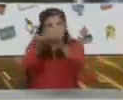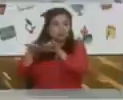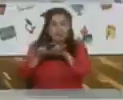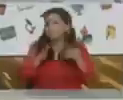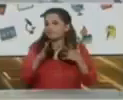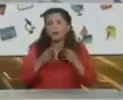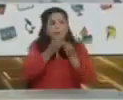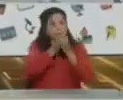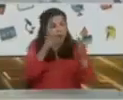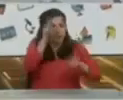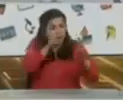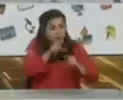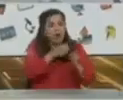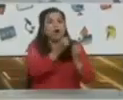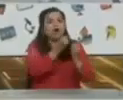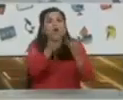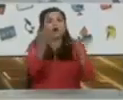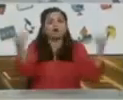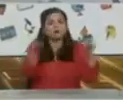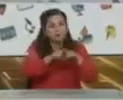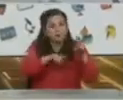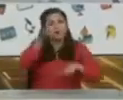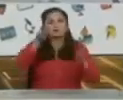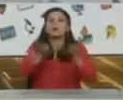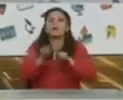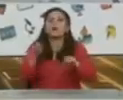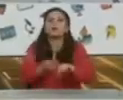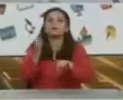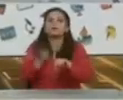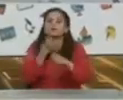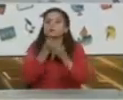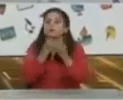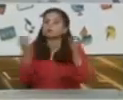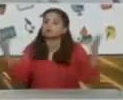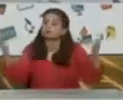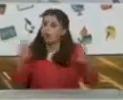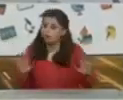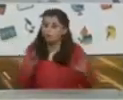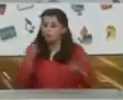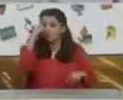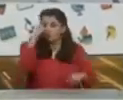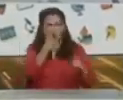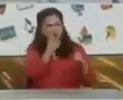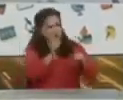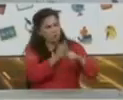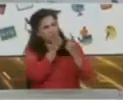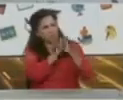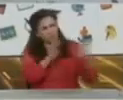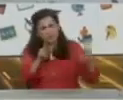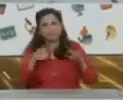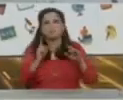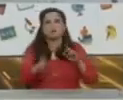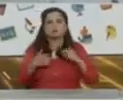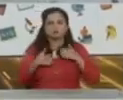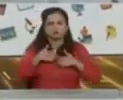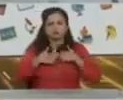जितने लोग हैं उतने अवसर भी है। हमें अपनी जिज्ञासा का